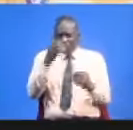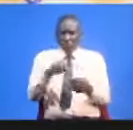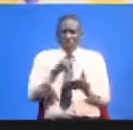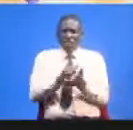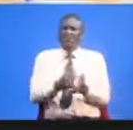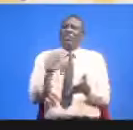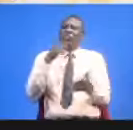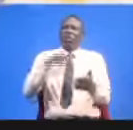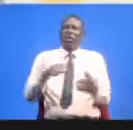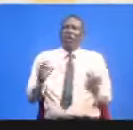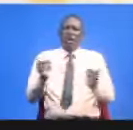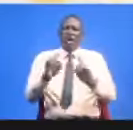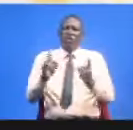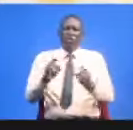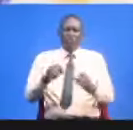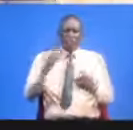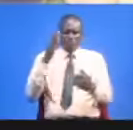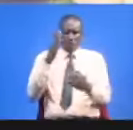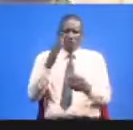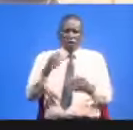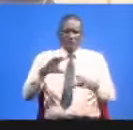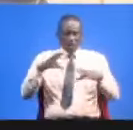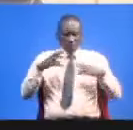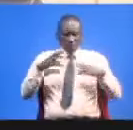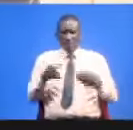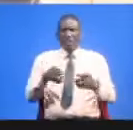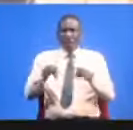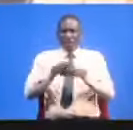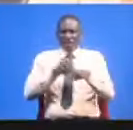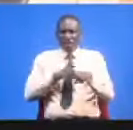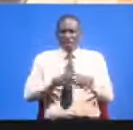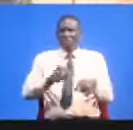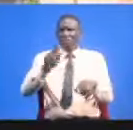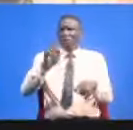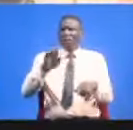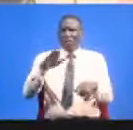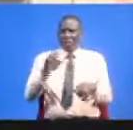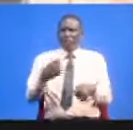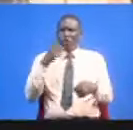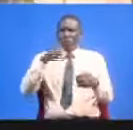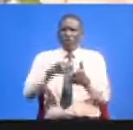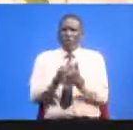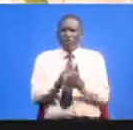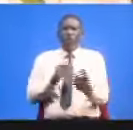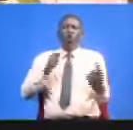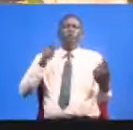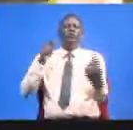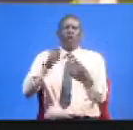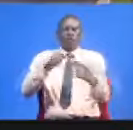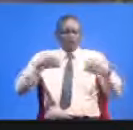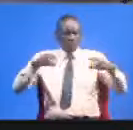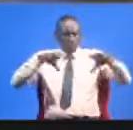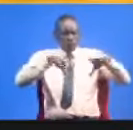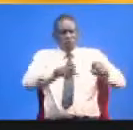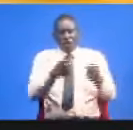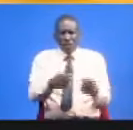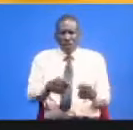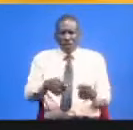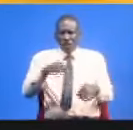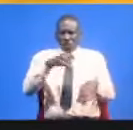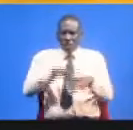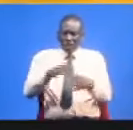kuwa wanasema hawajapewa idhini hiyo. Hata hivyo, Kebs ilisema kuwa lengo la uvamizi huu ni